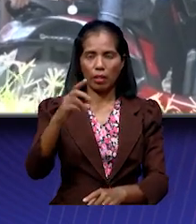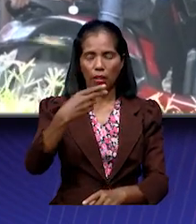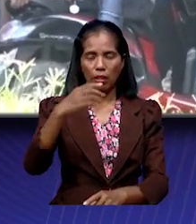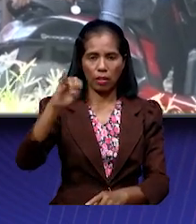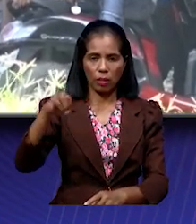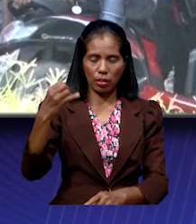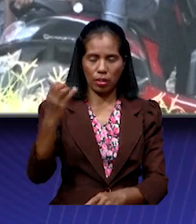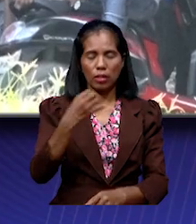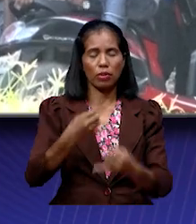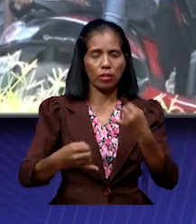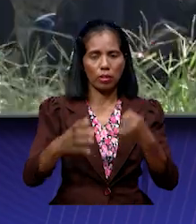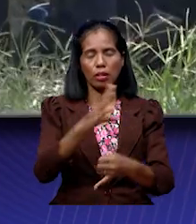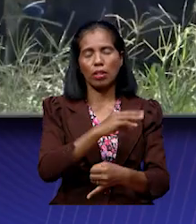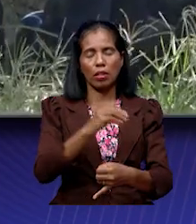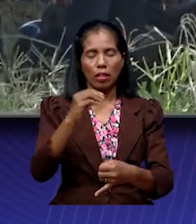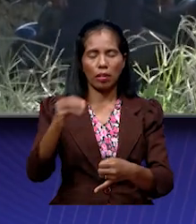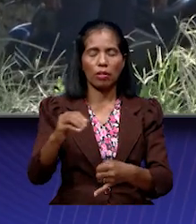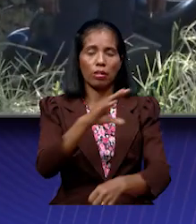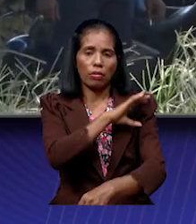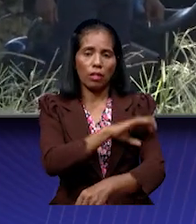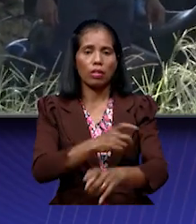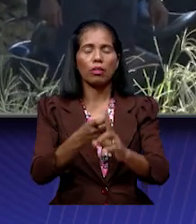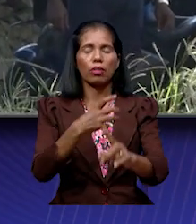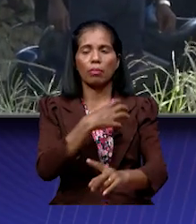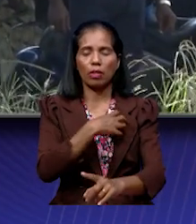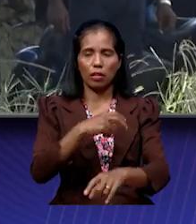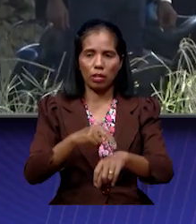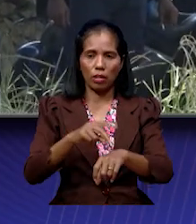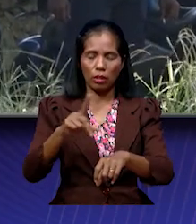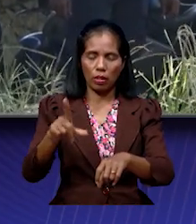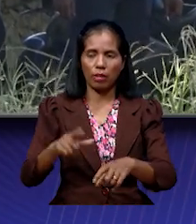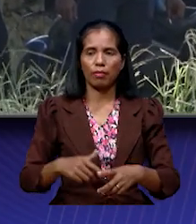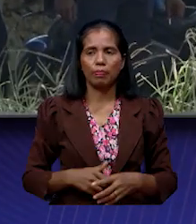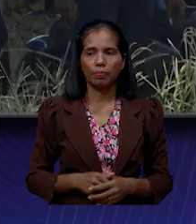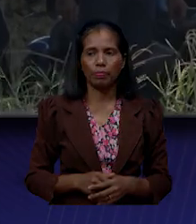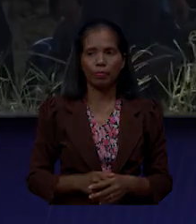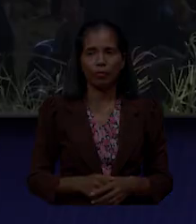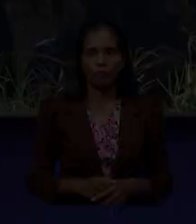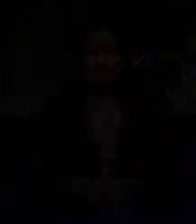Justiça, no Retan Segurança hos Polícia Nacional Timor-Leste. Equipa Cobertura, GMN.